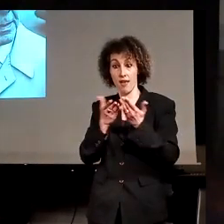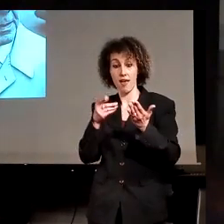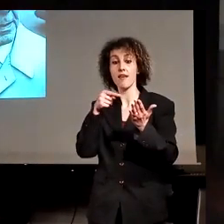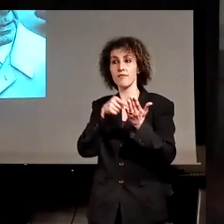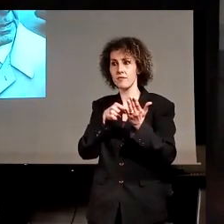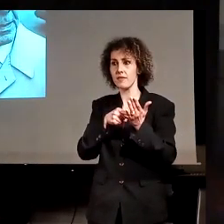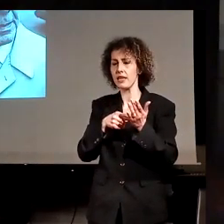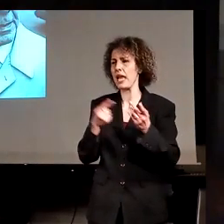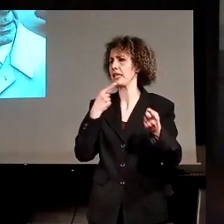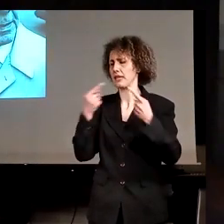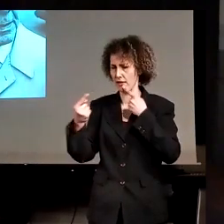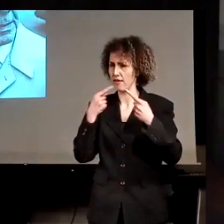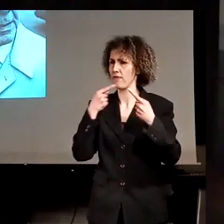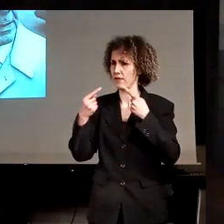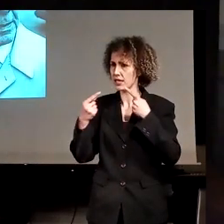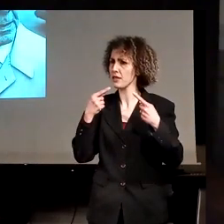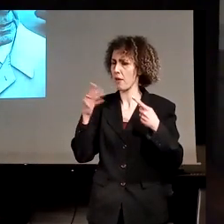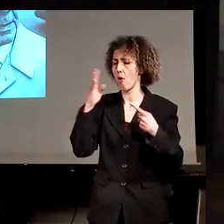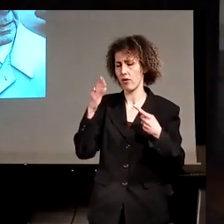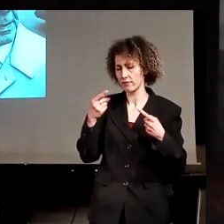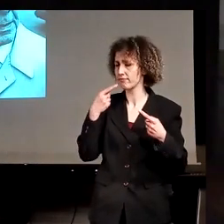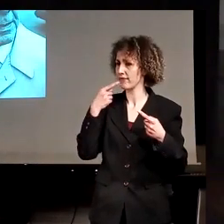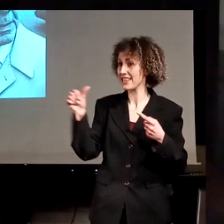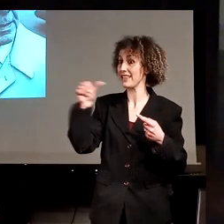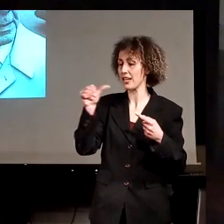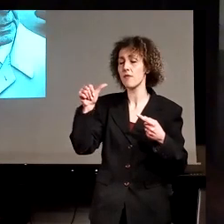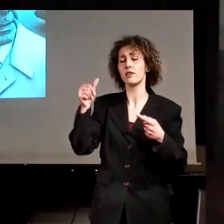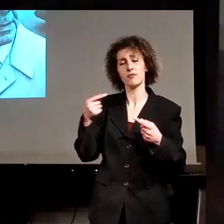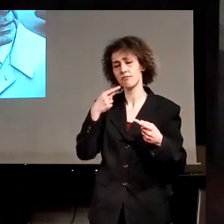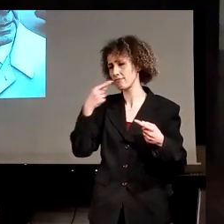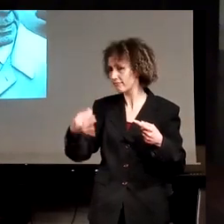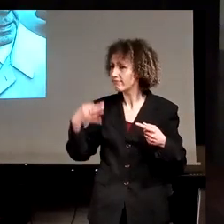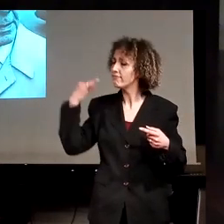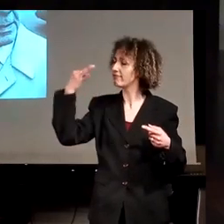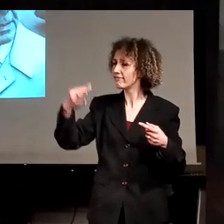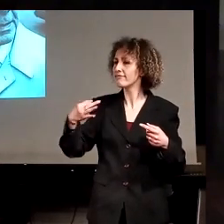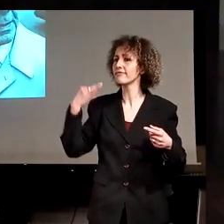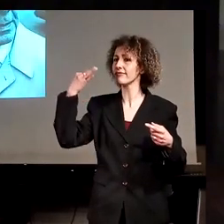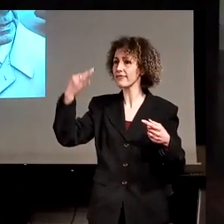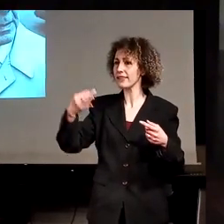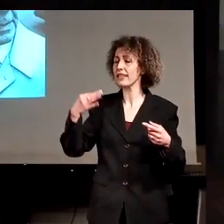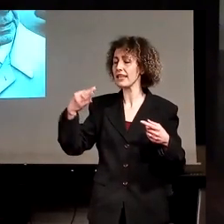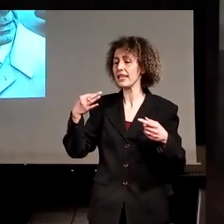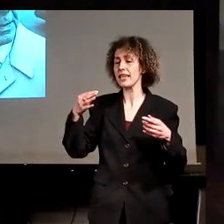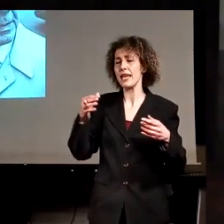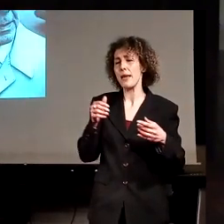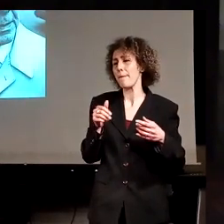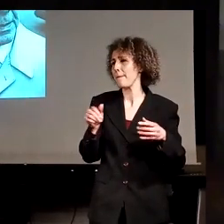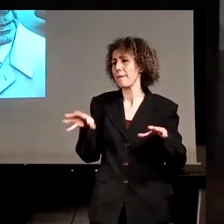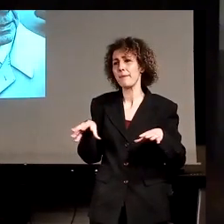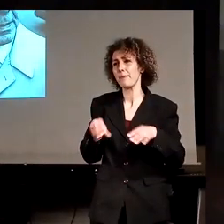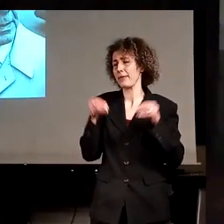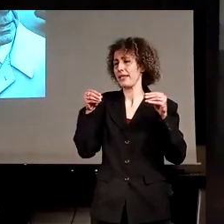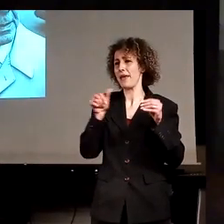tante interviste lo nomina dice che in quei suoi primi anni di studio